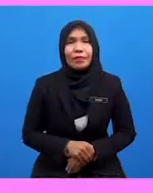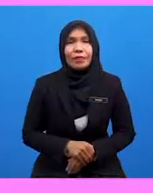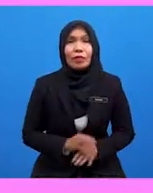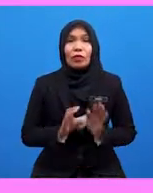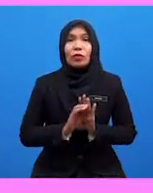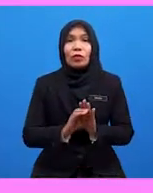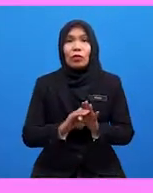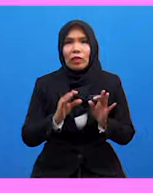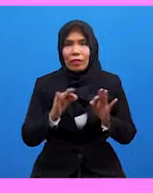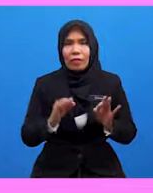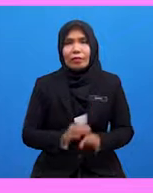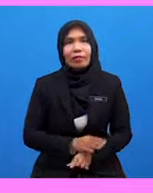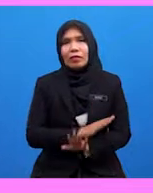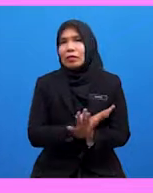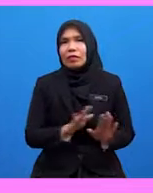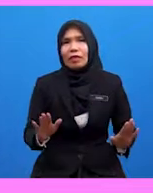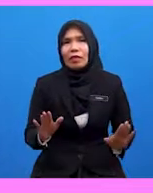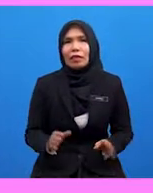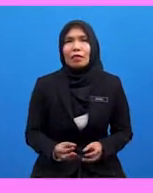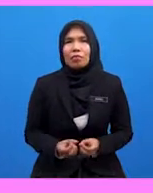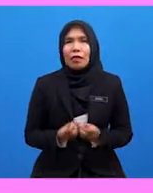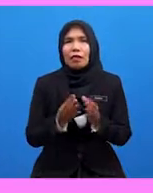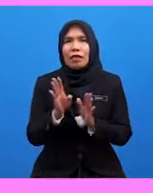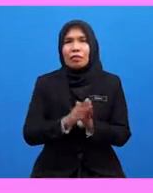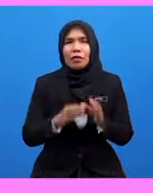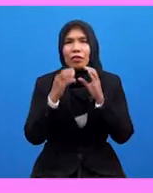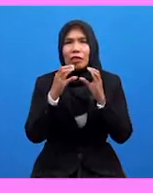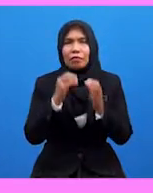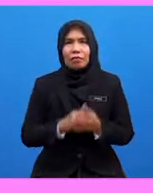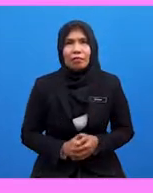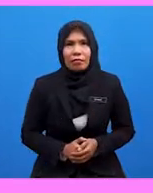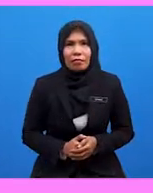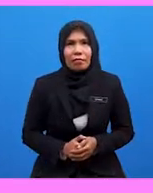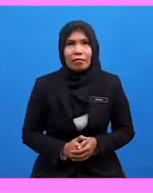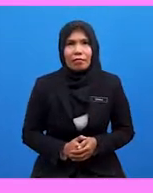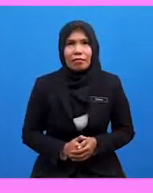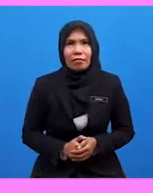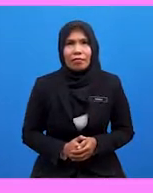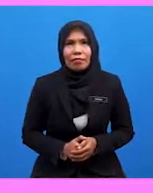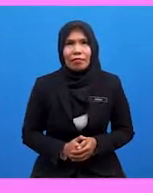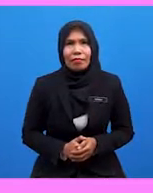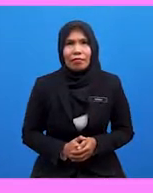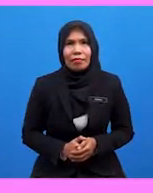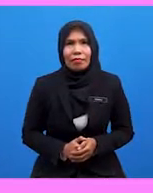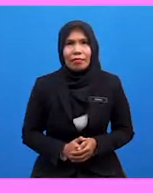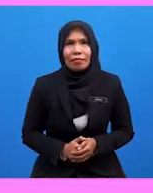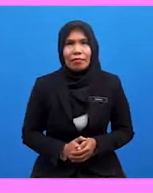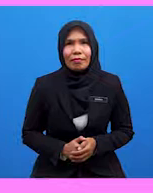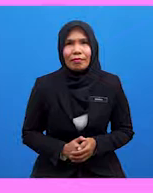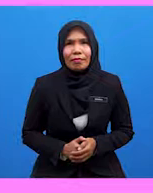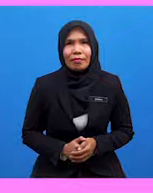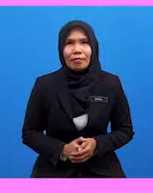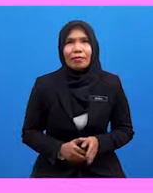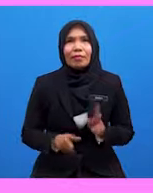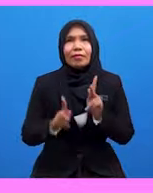Contoh ayat, jangan banyak bercakap. Berikutnya, kata praklausa yang keempat ialah